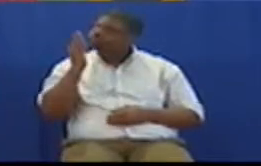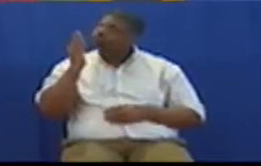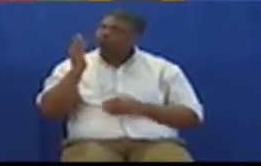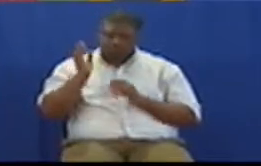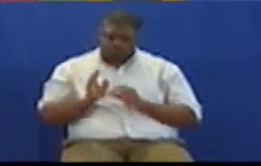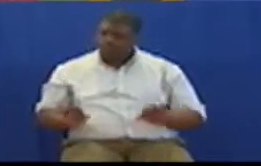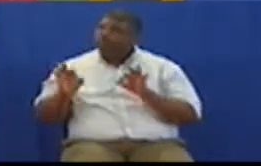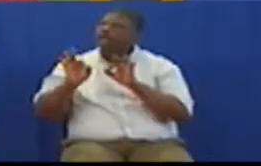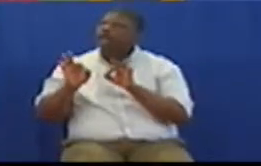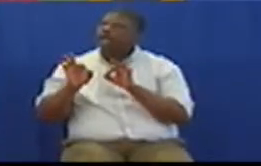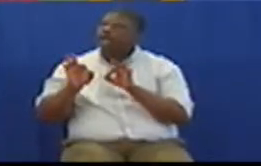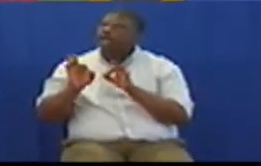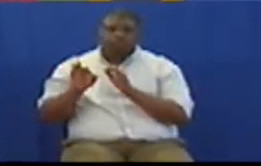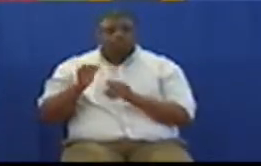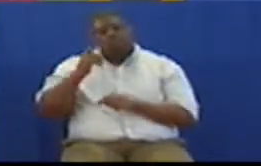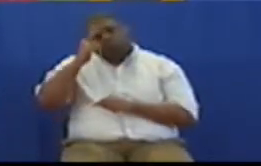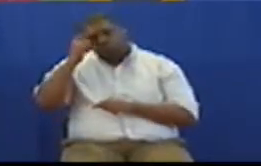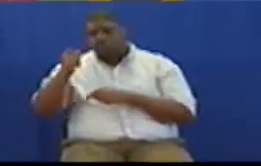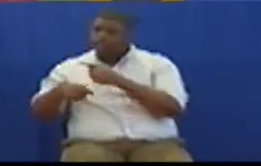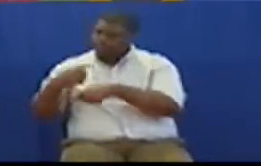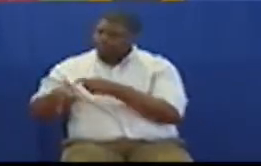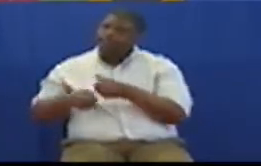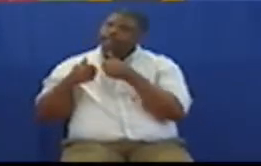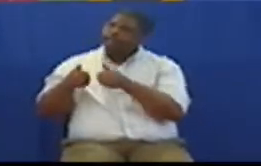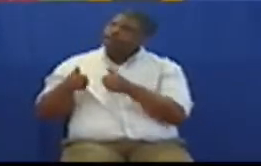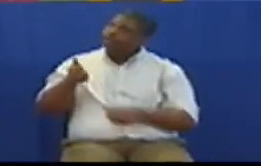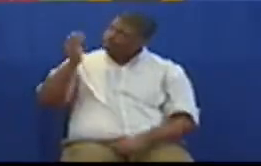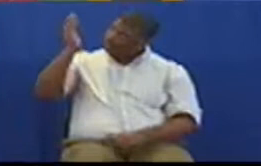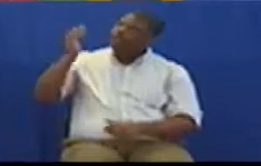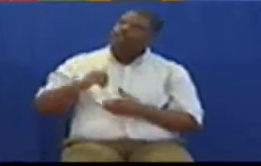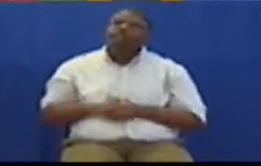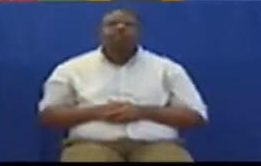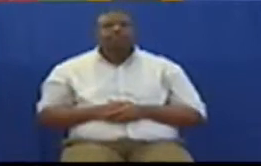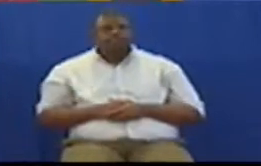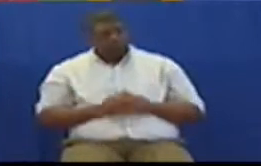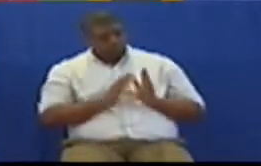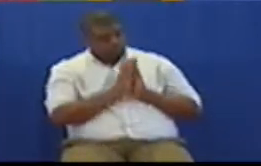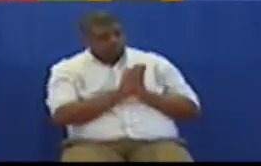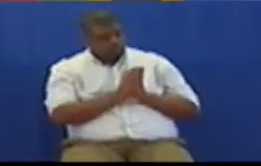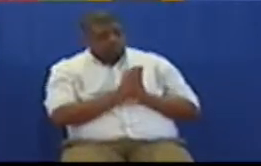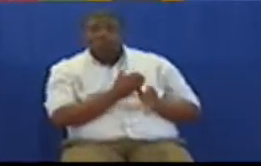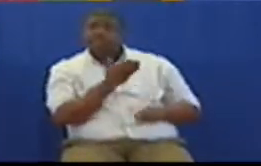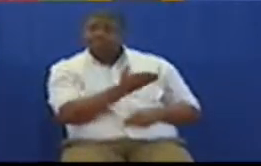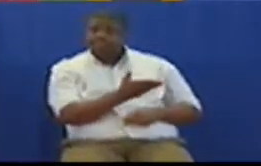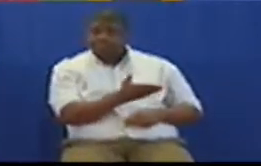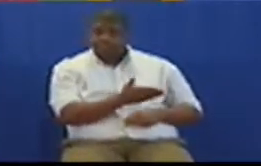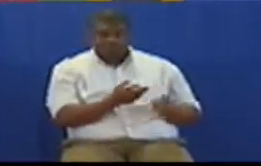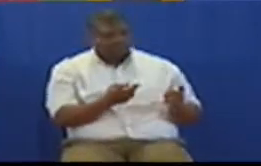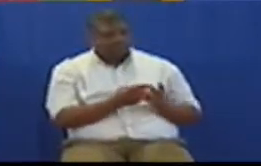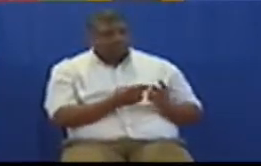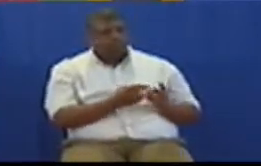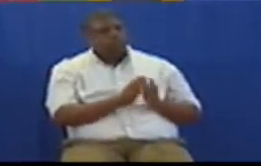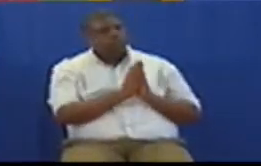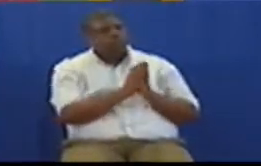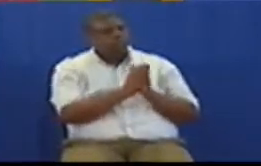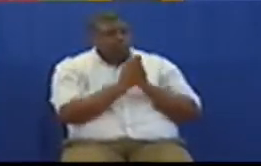sana. Tuzidi kumwamini na kumtegemea. Lakini shukurani hizi mheshimiwa, pamoja na kumshukuru